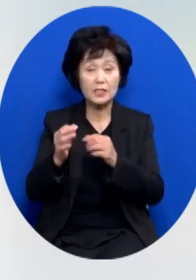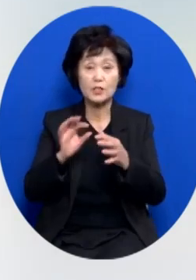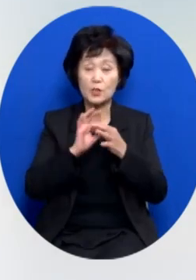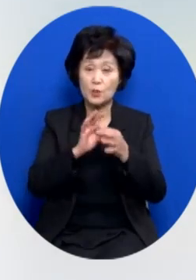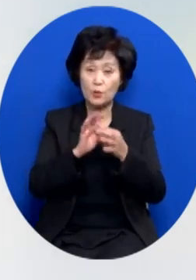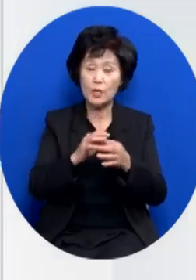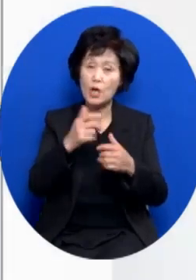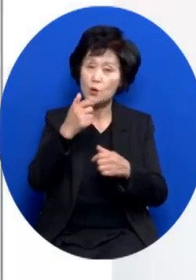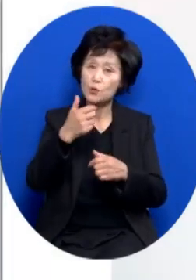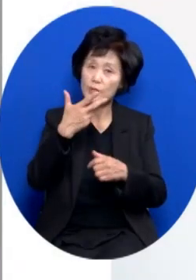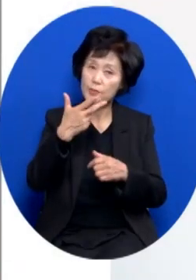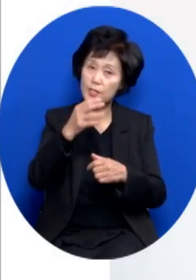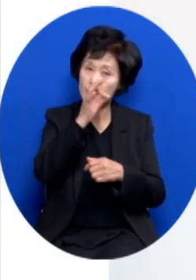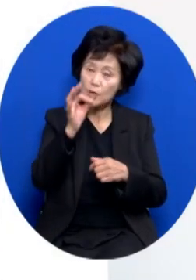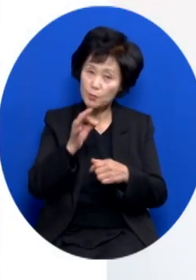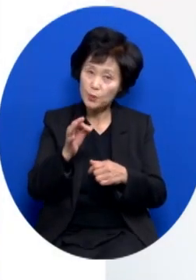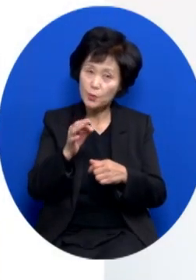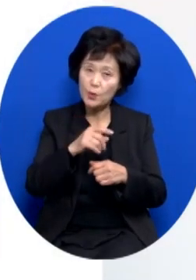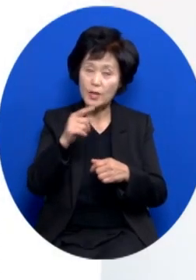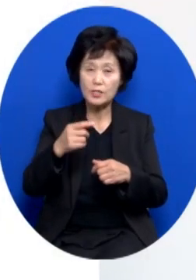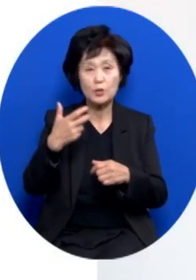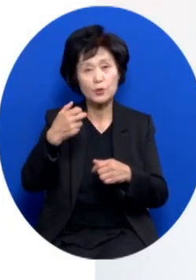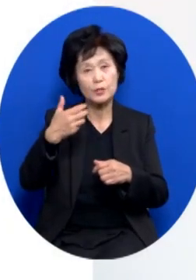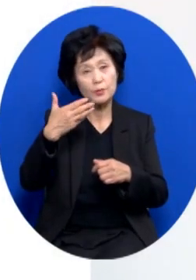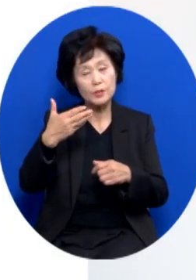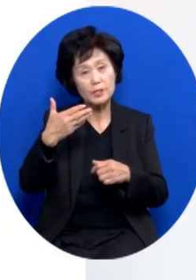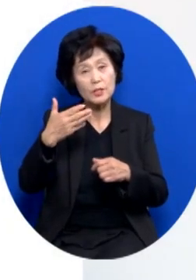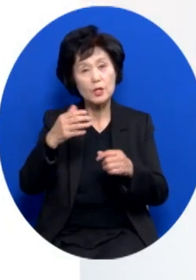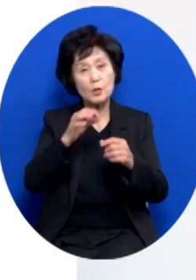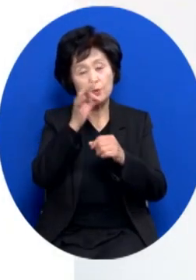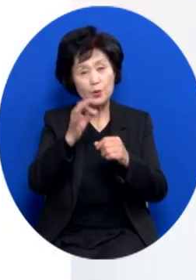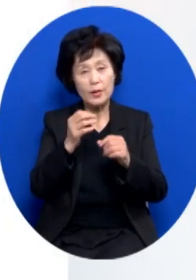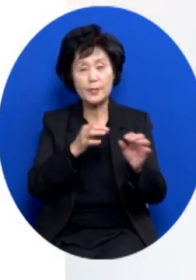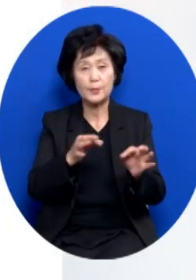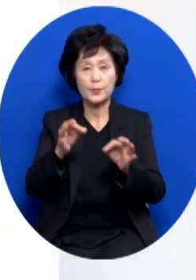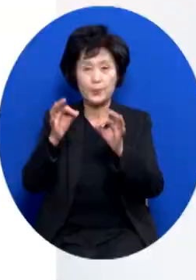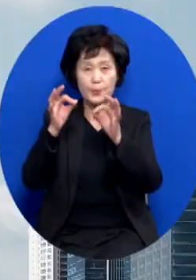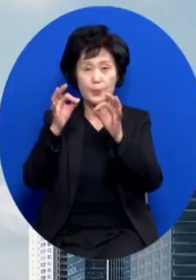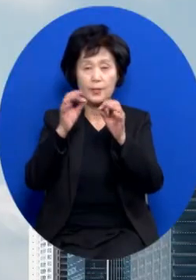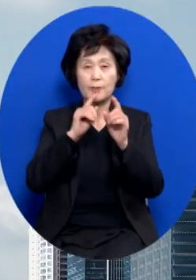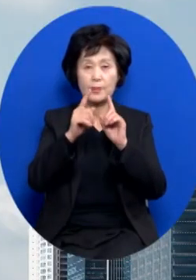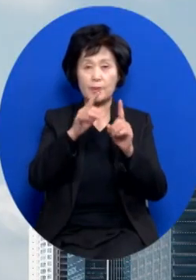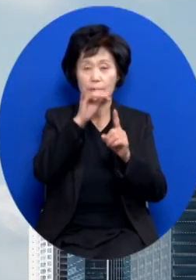약 67%에서 69% 수준까지 끌어올린다는 방침입니다.